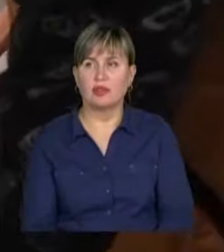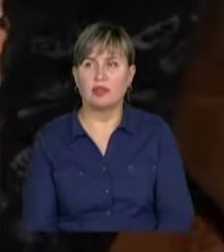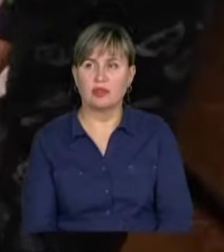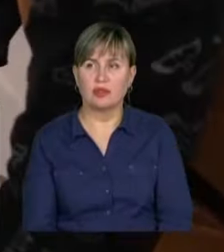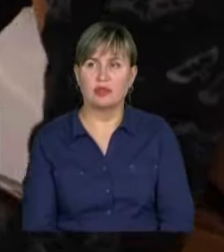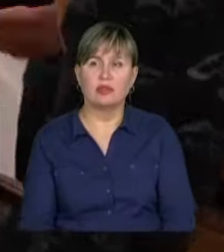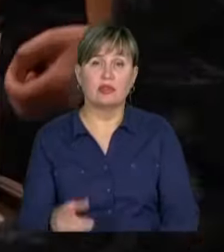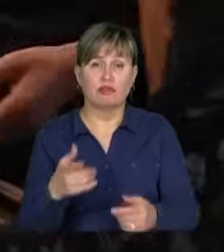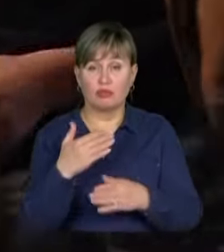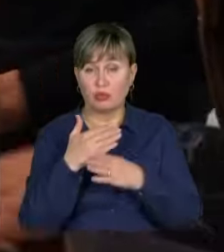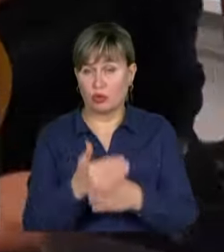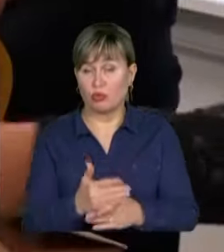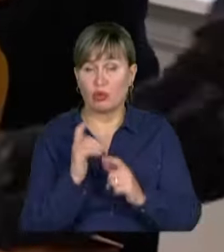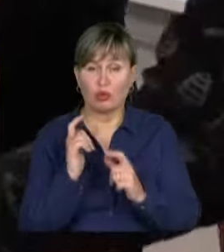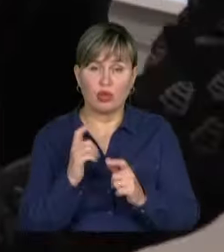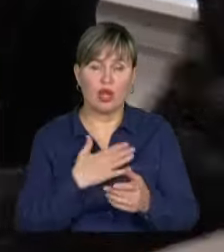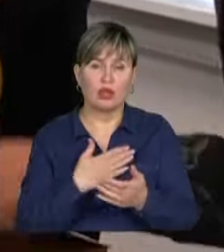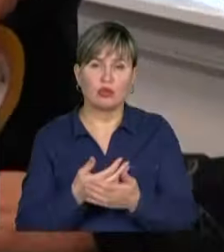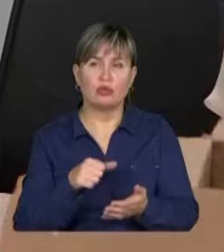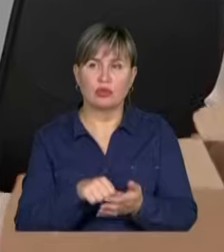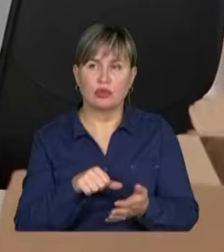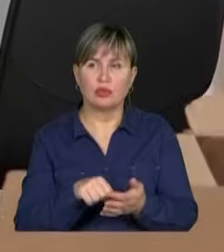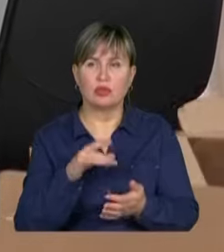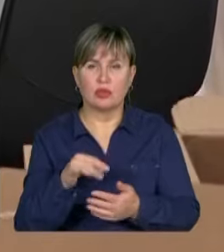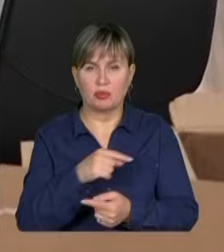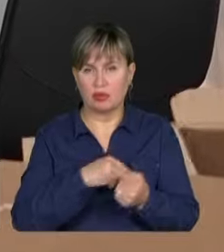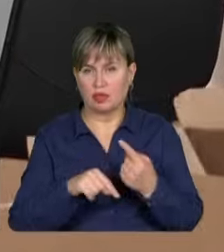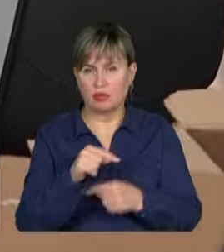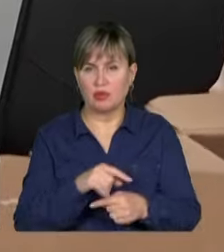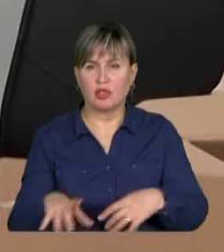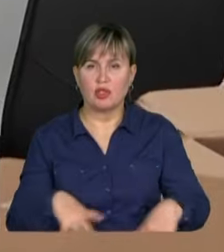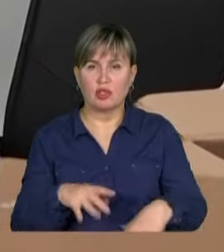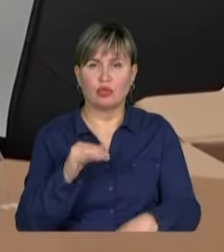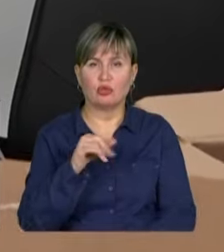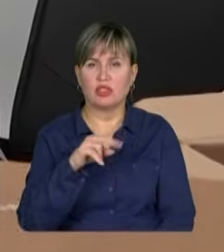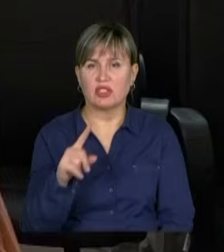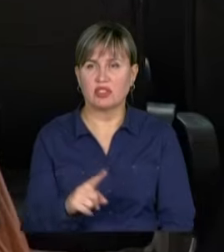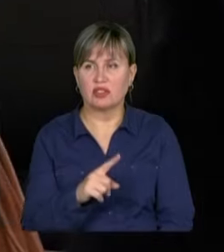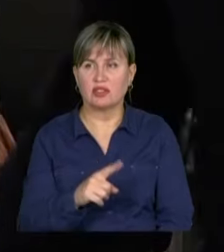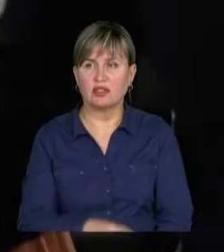В сборе гуманитарного груза активное участие приняли и предприниматели рынка «Жулдыз».